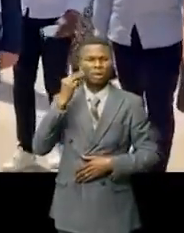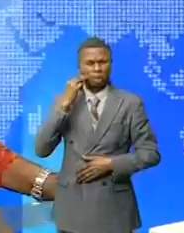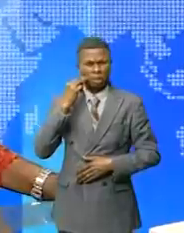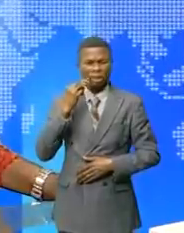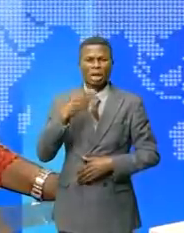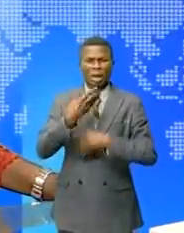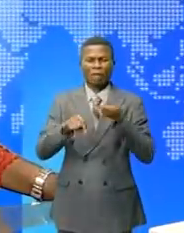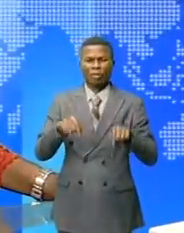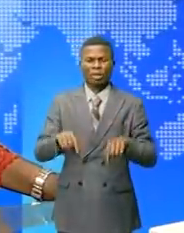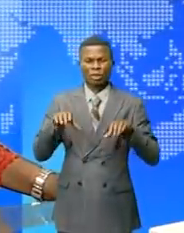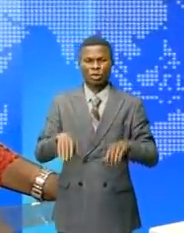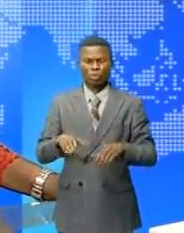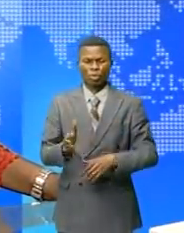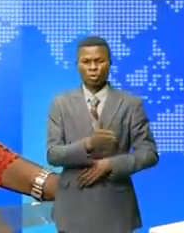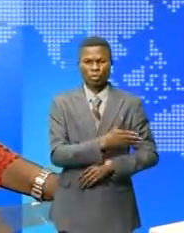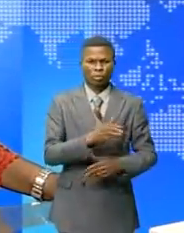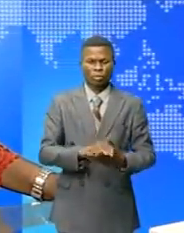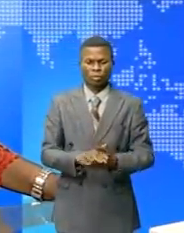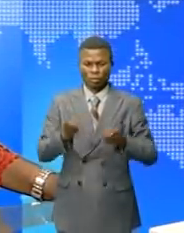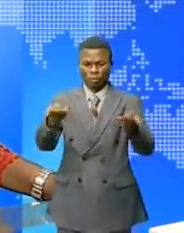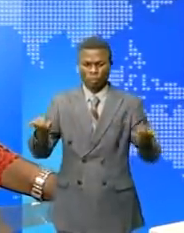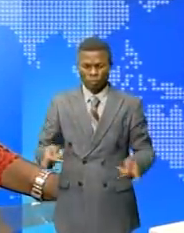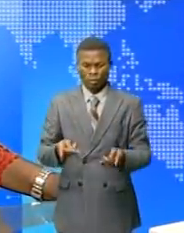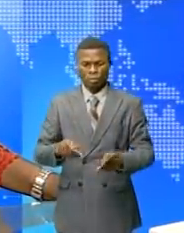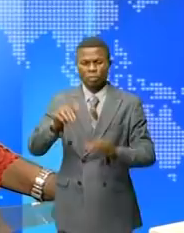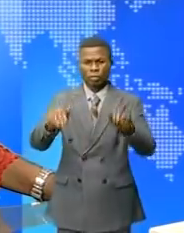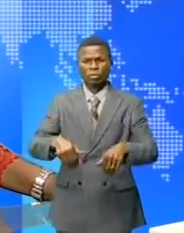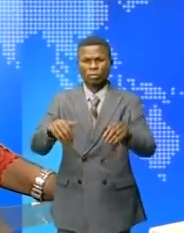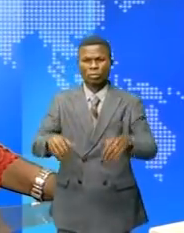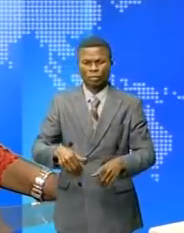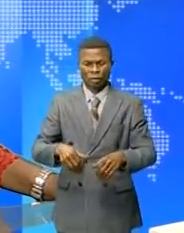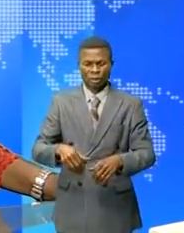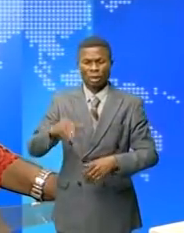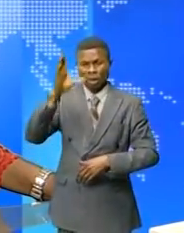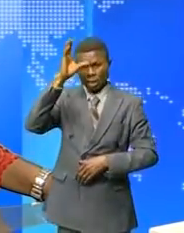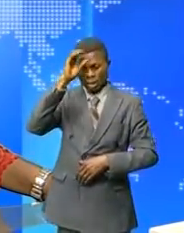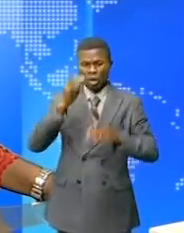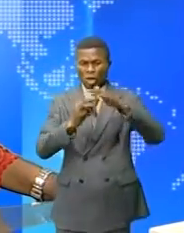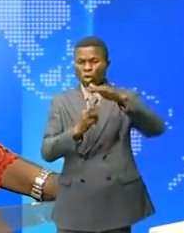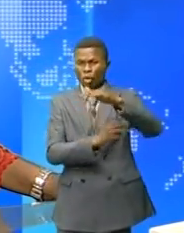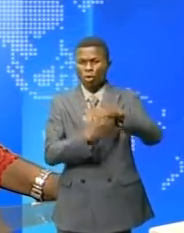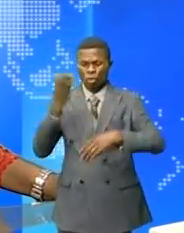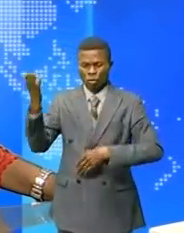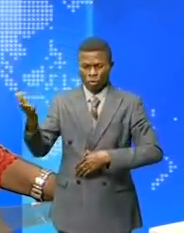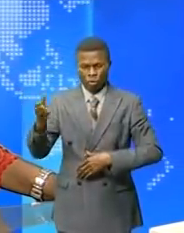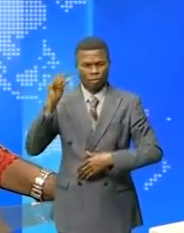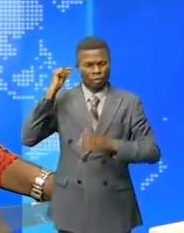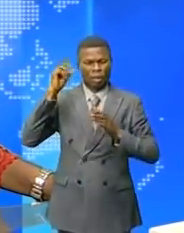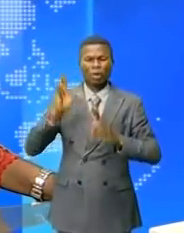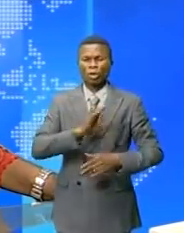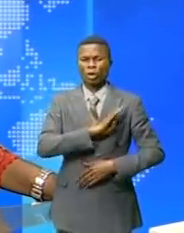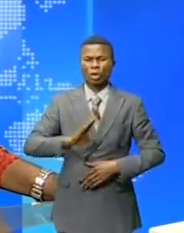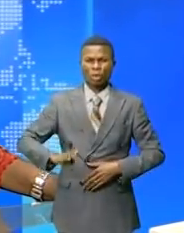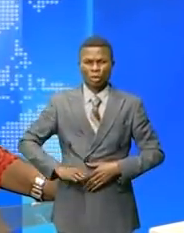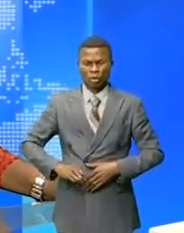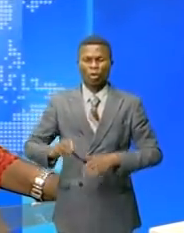yang le parc agro-industriel de boucan dalloz existe toujours d'ailleurs le gouverneur du congo jean